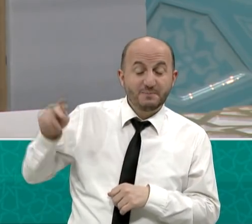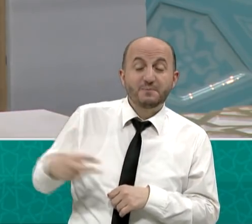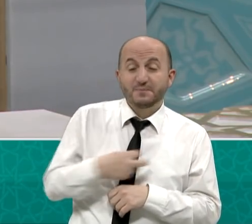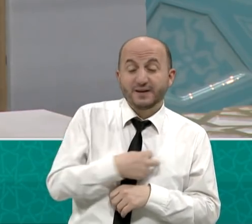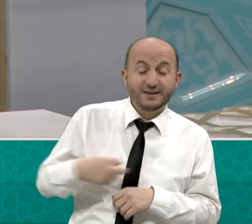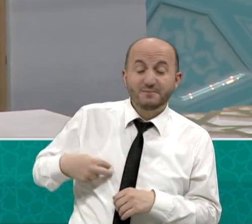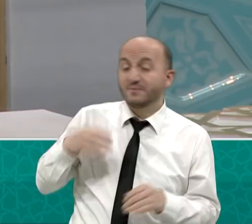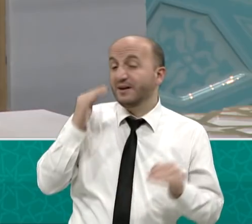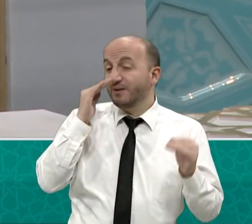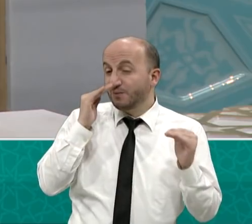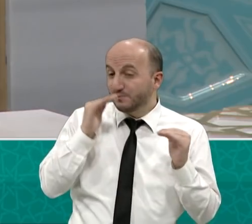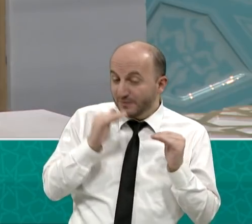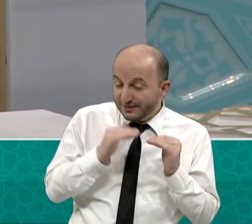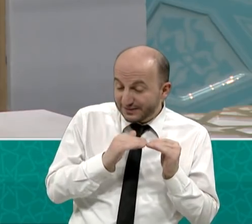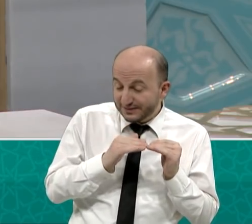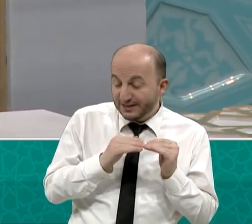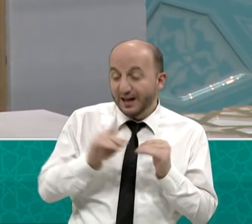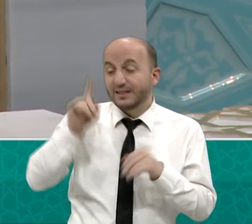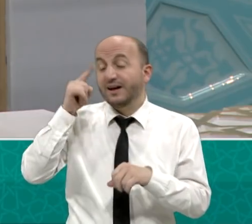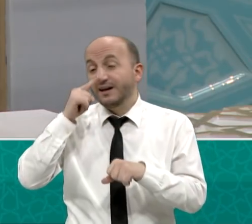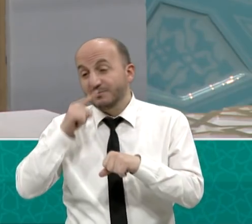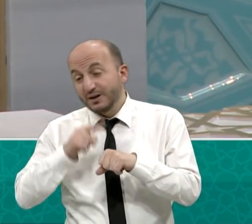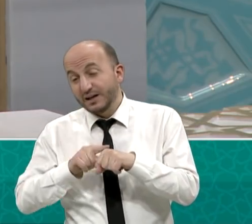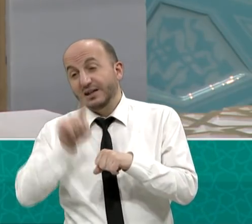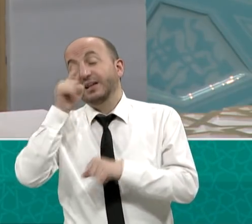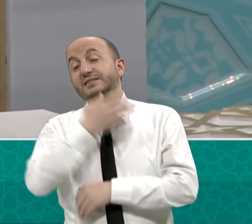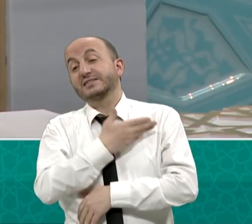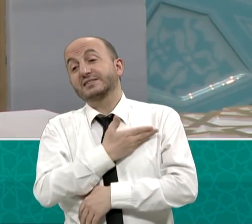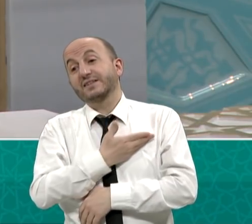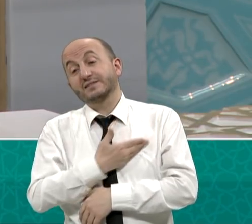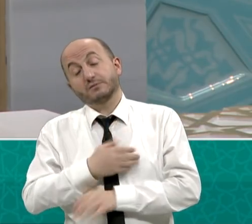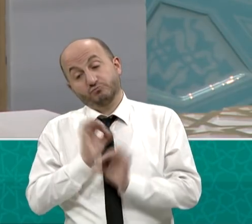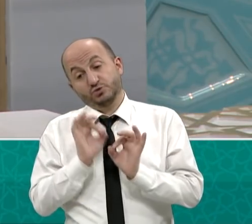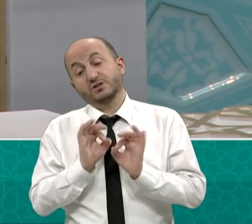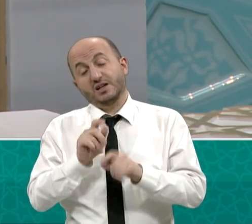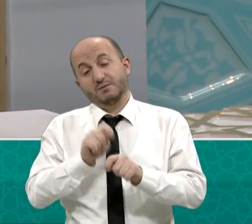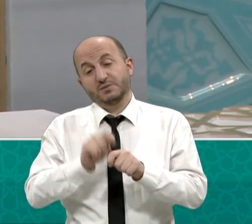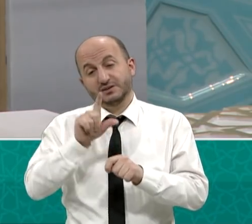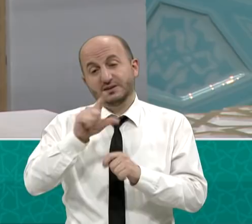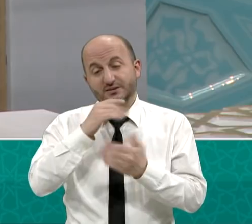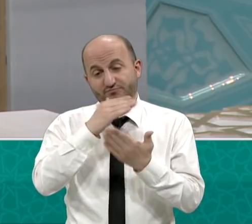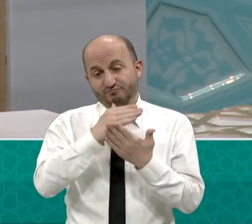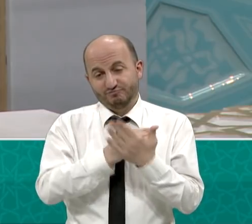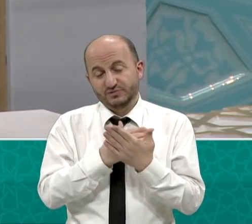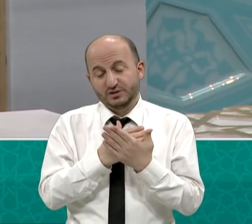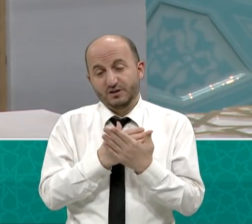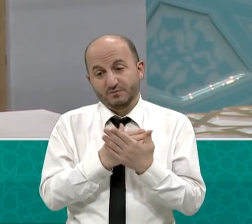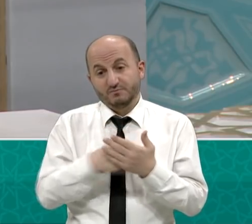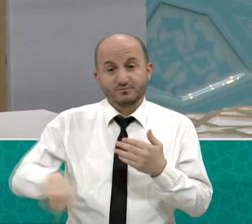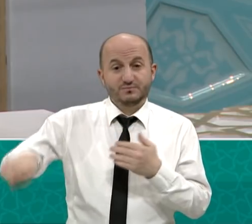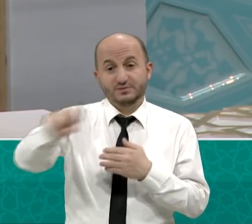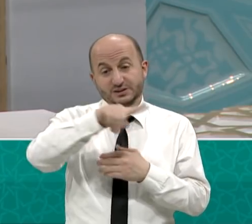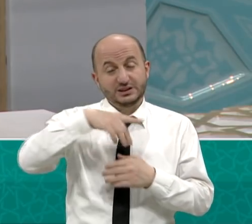kendisine iman etmenin, onu sevdiğini iddia edenin mutlaka yerine getirmesi gereken bir ilke olarak bunu